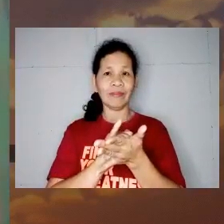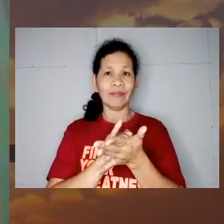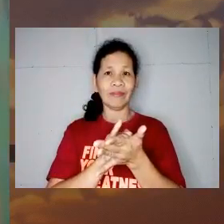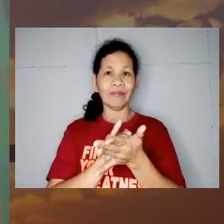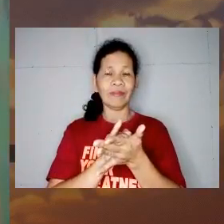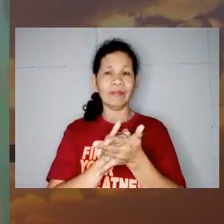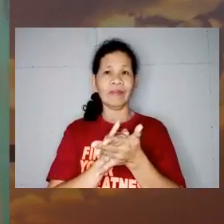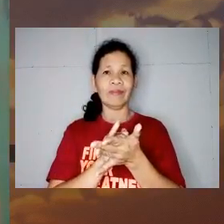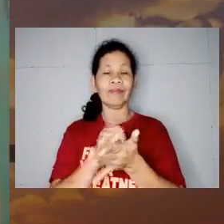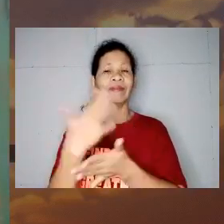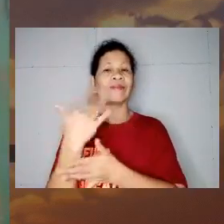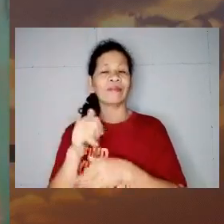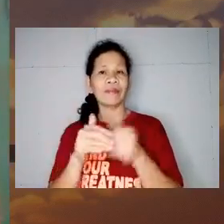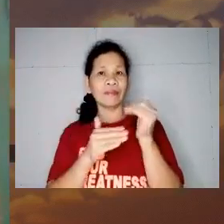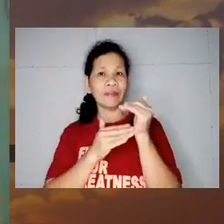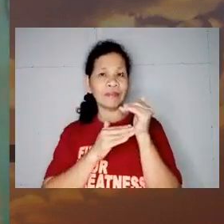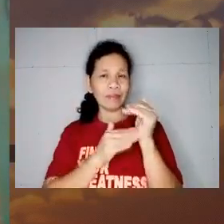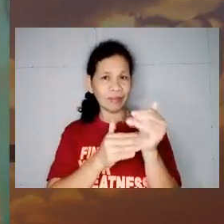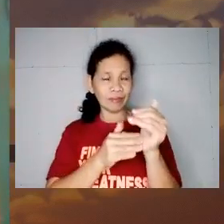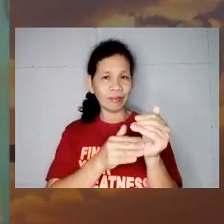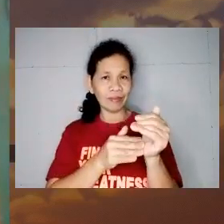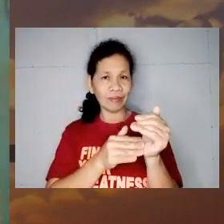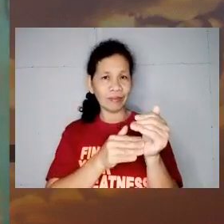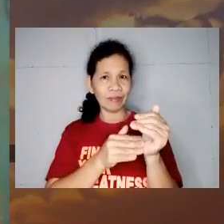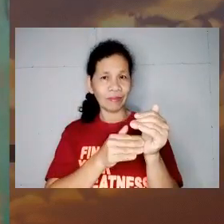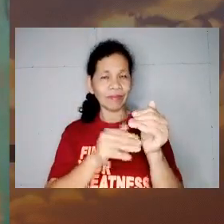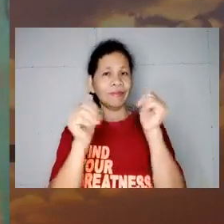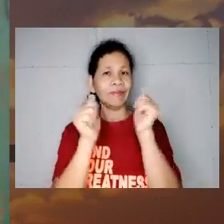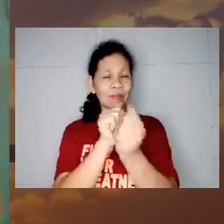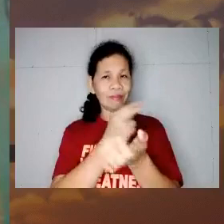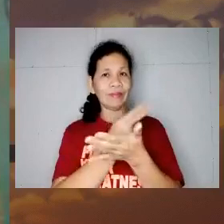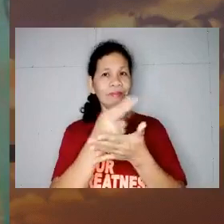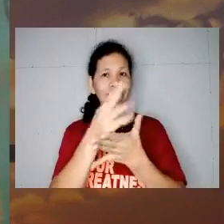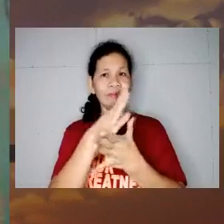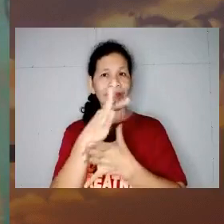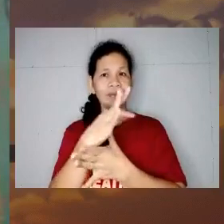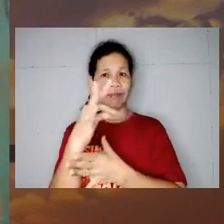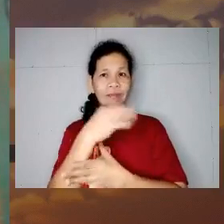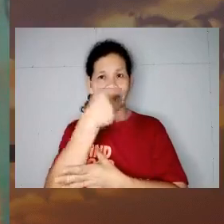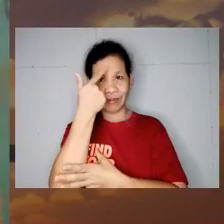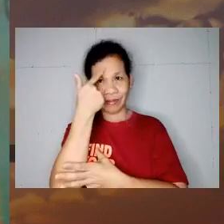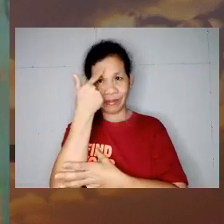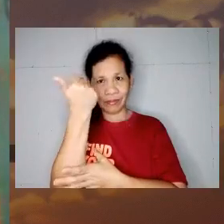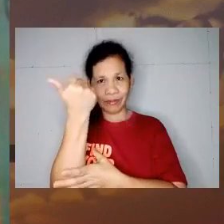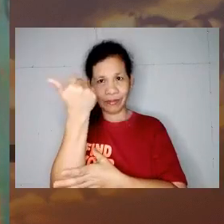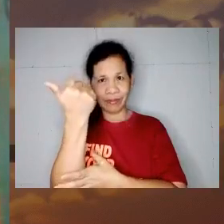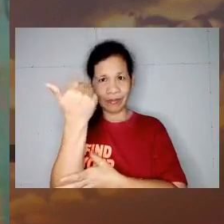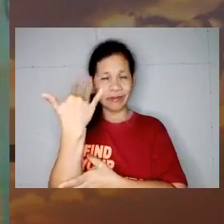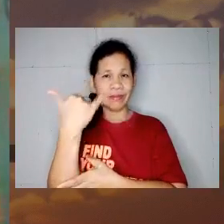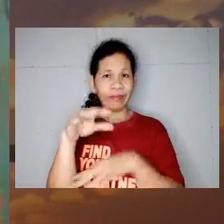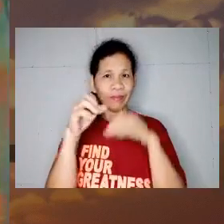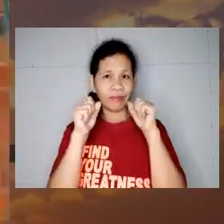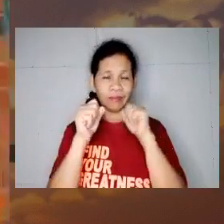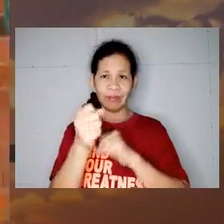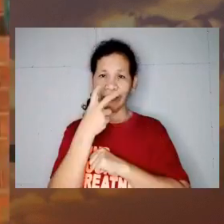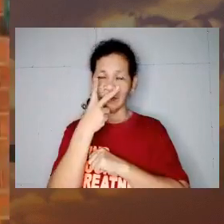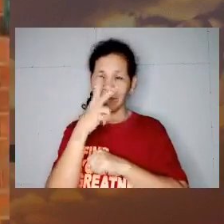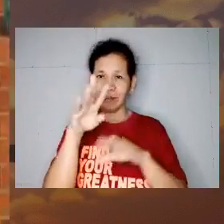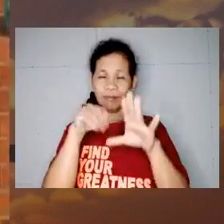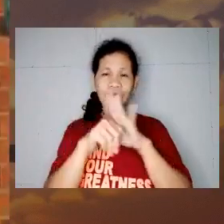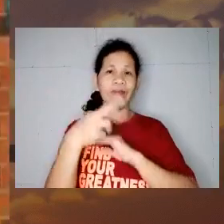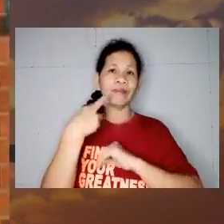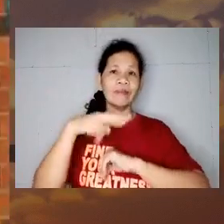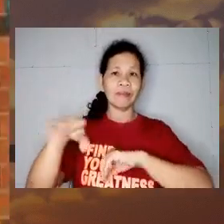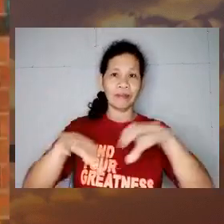sinusubaybayan o ginigiyahan ng banal na spirito dahil nakikita sa kanilang gawa.